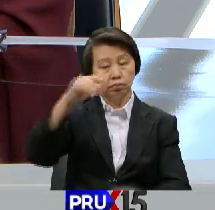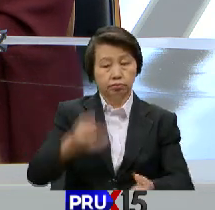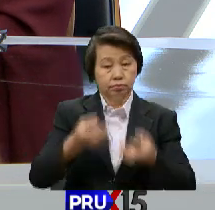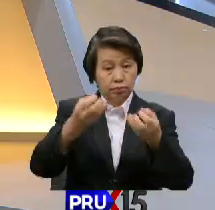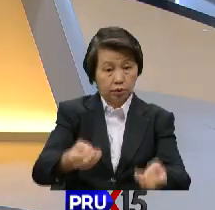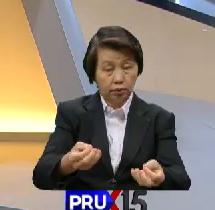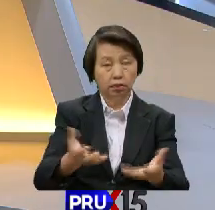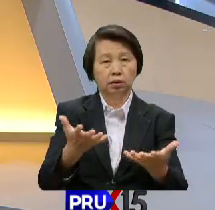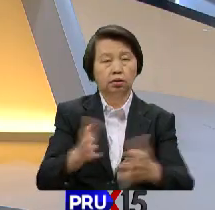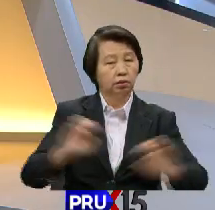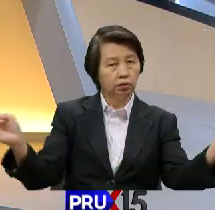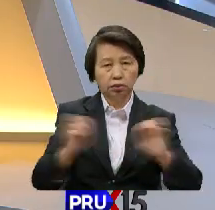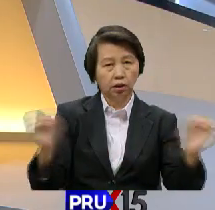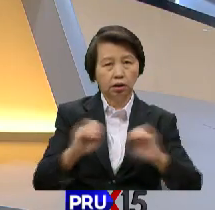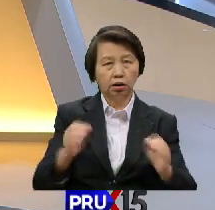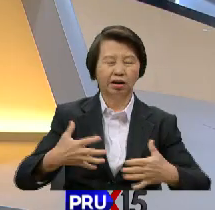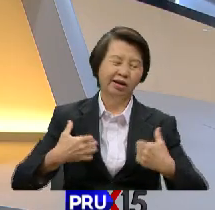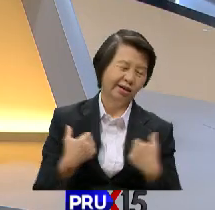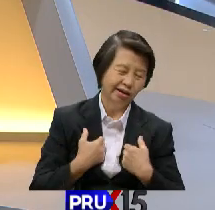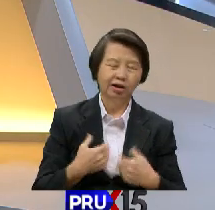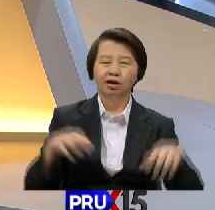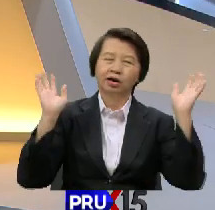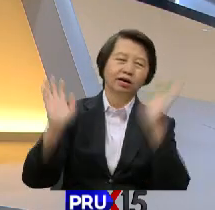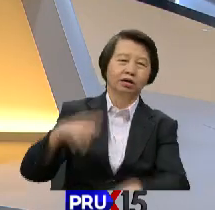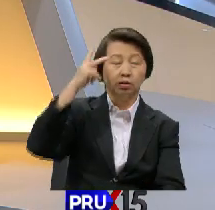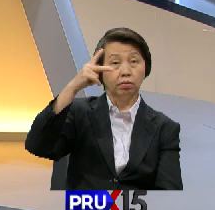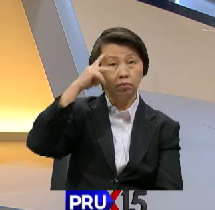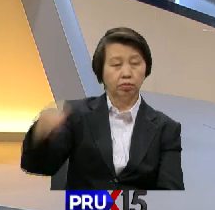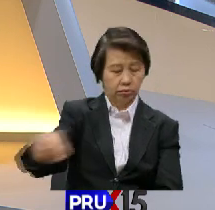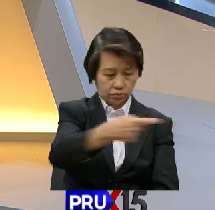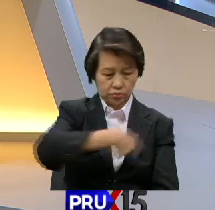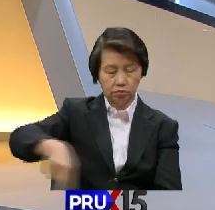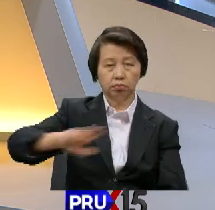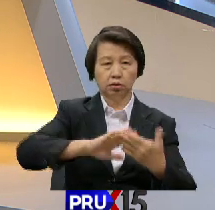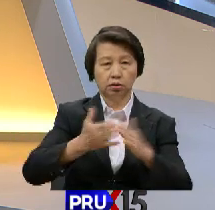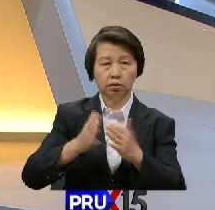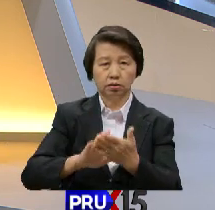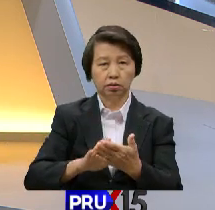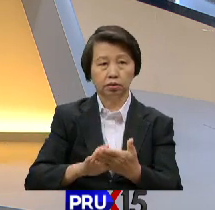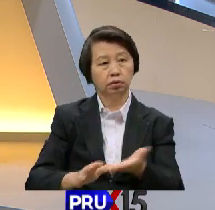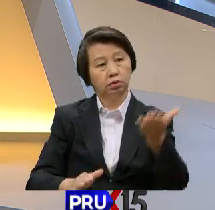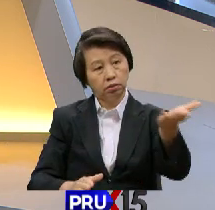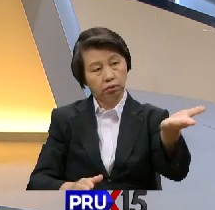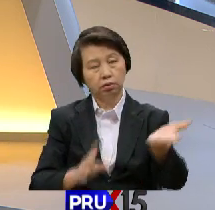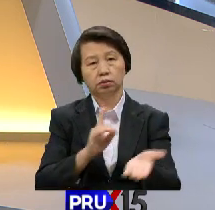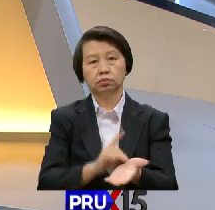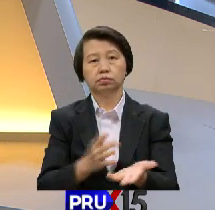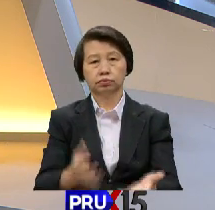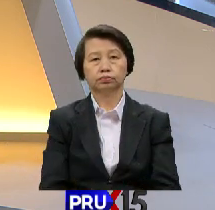ditawarkan supaya tidak ada kelelahan atau kelelahan politik dalam kalangan masyarakat Apa mungkin respon daripada